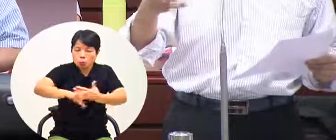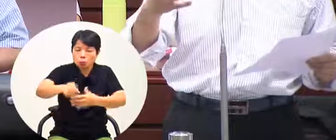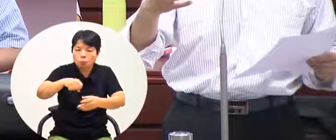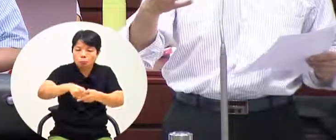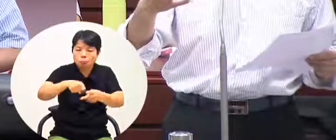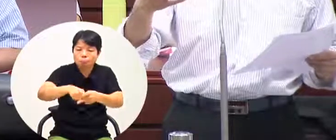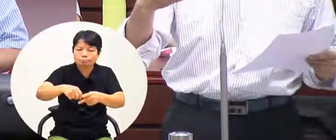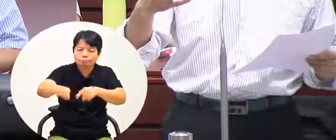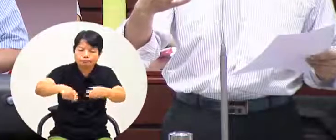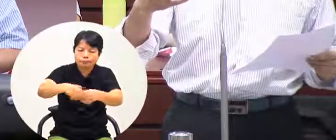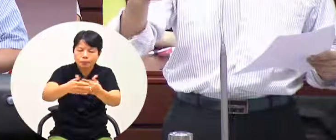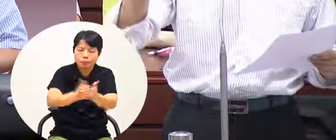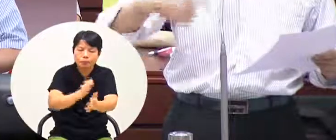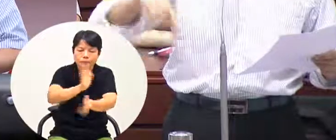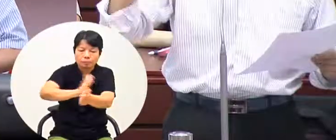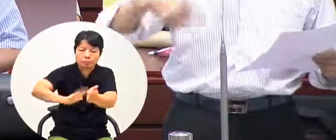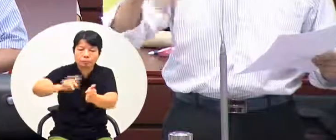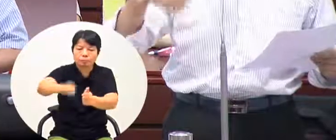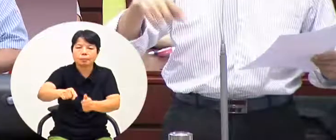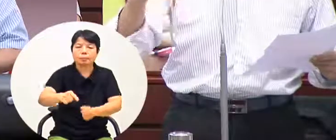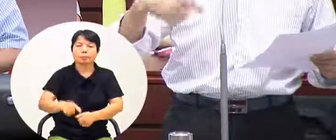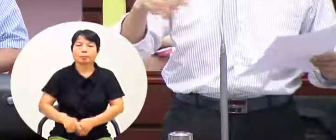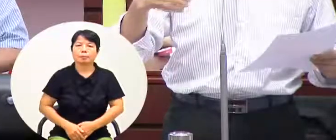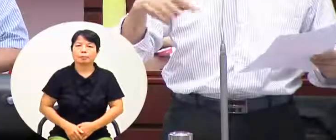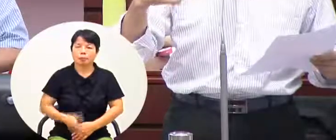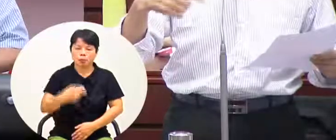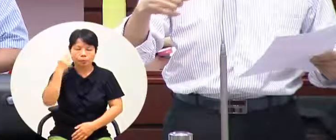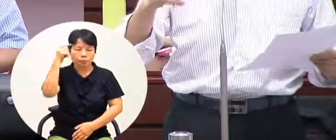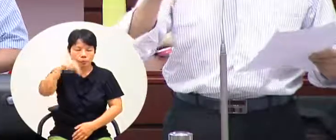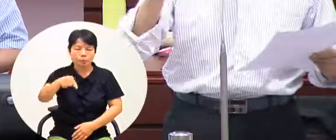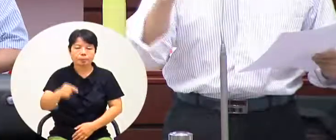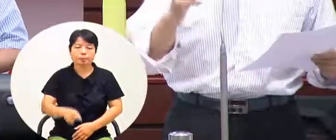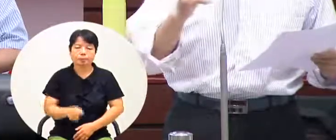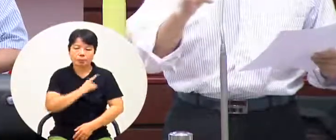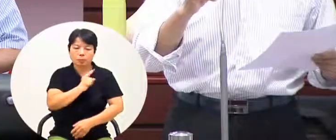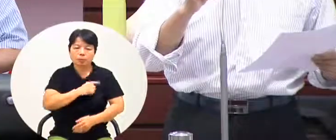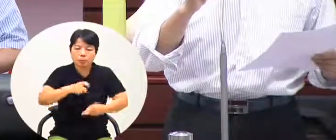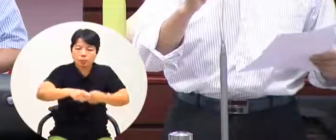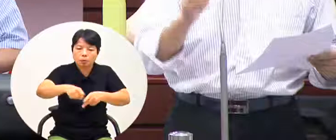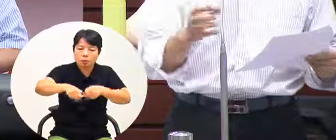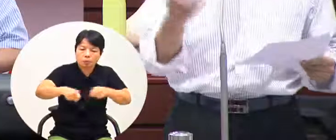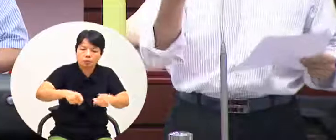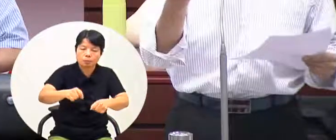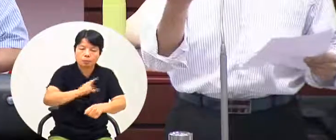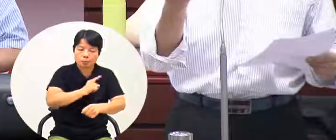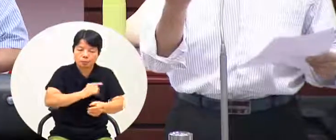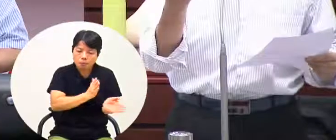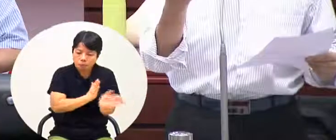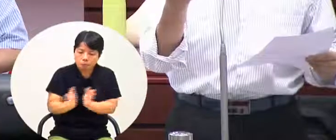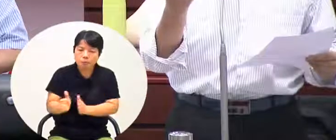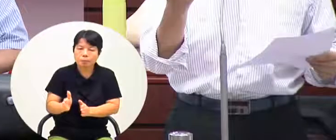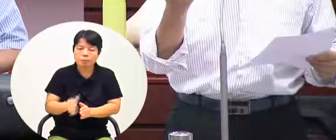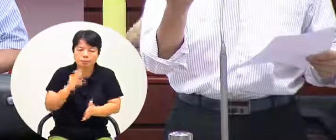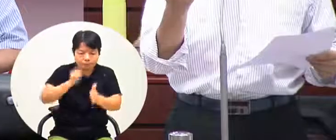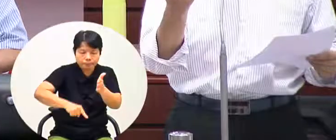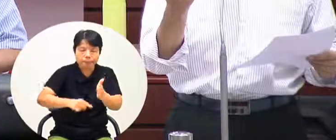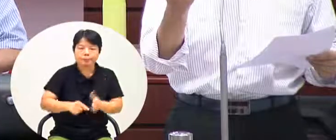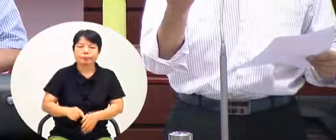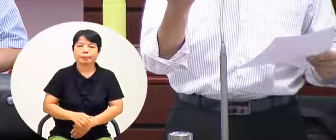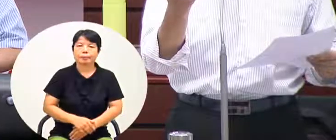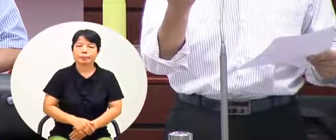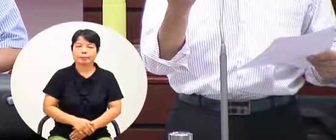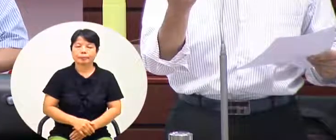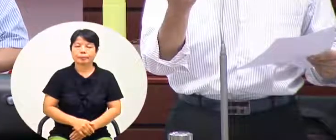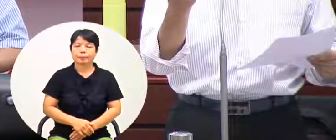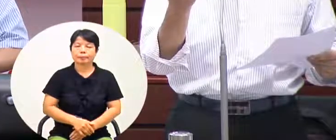所以这部分我们觉得说好，我们自己工程里面自己去处理，可能会比较简单一点。所以叫这个工程的部